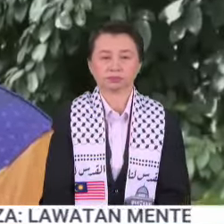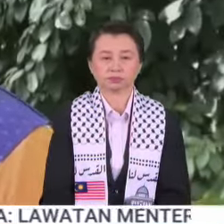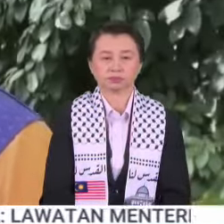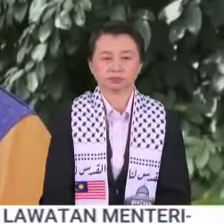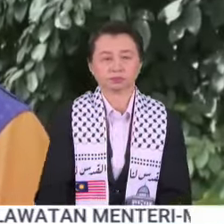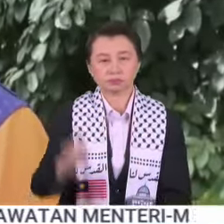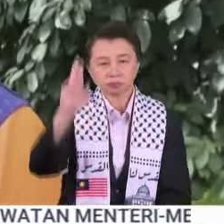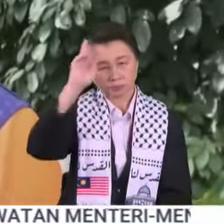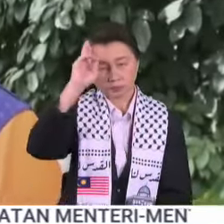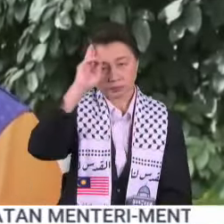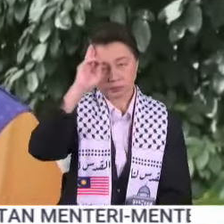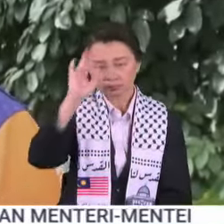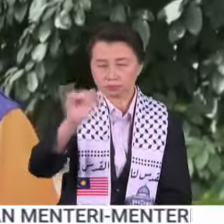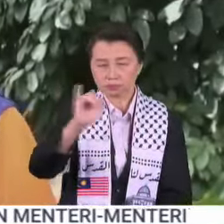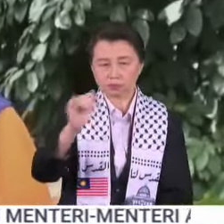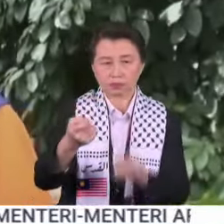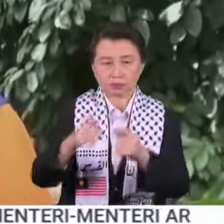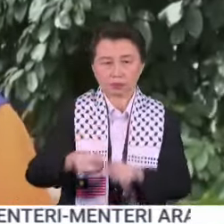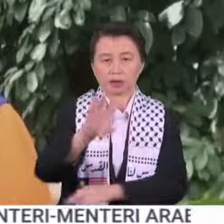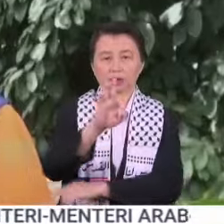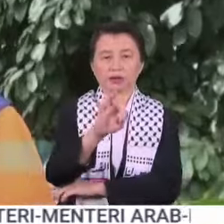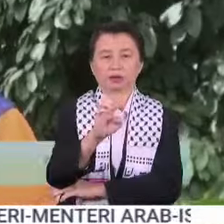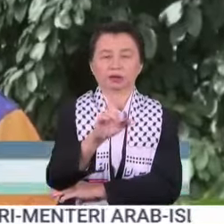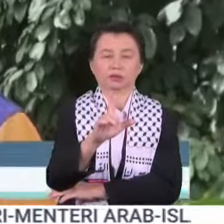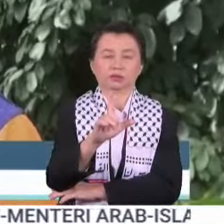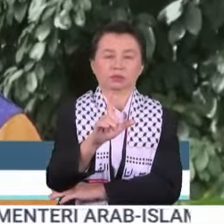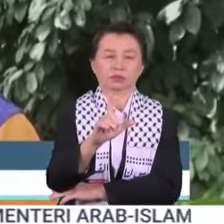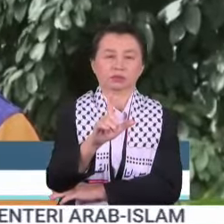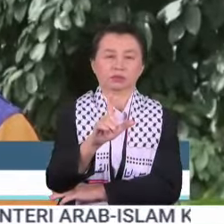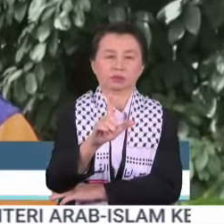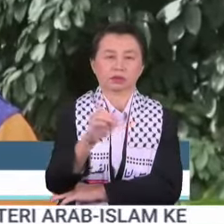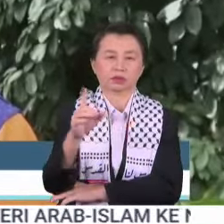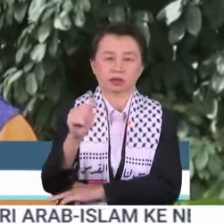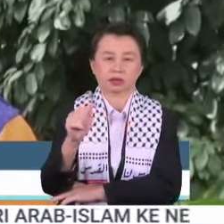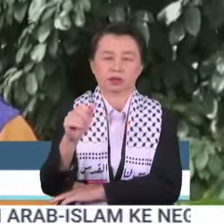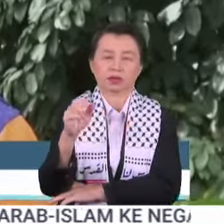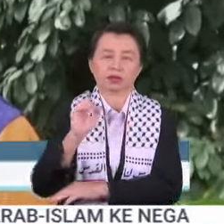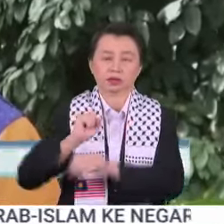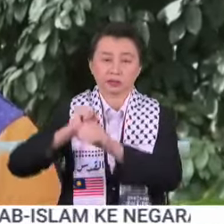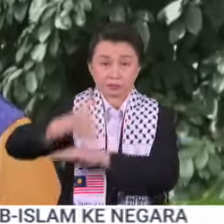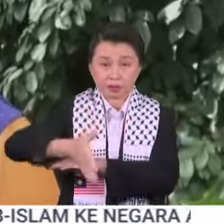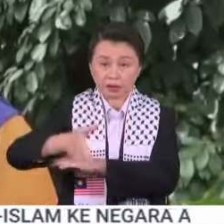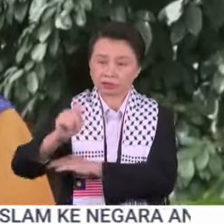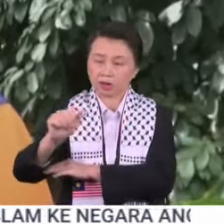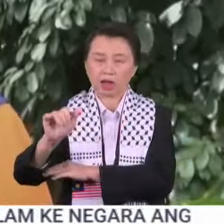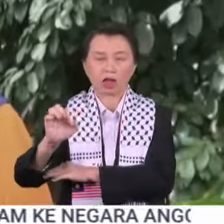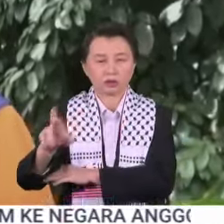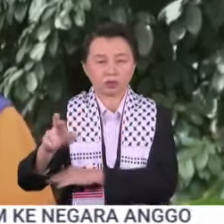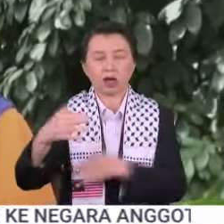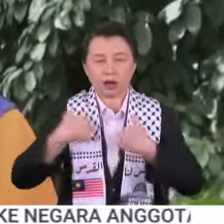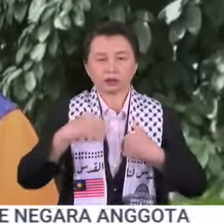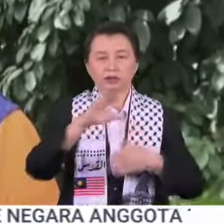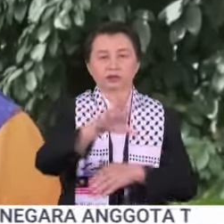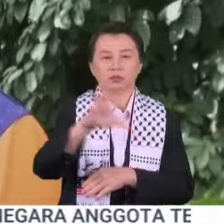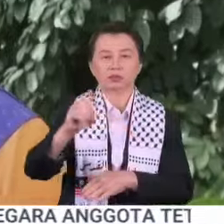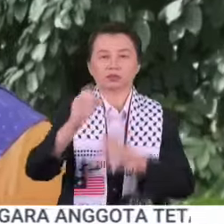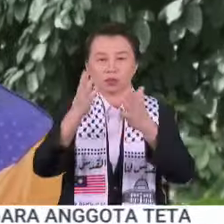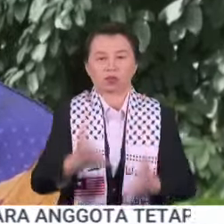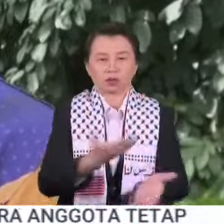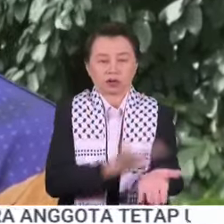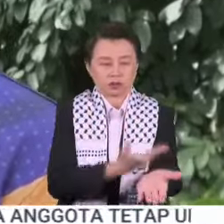Seperti mana yang berlaku di Felda Seberang Tayo, kita dah mempunyai seramai 20 orang generasi baru